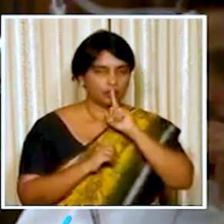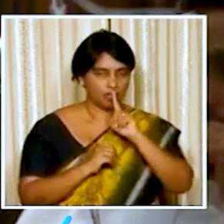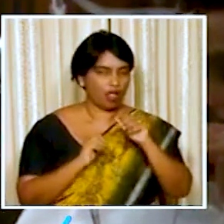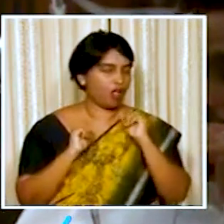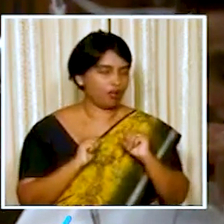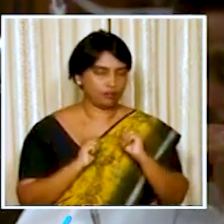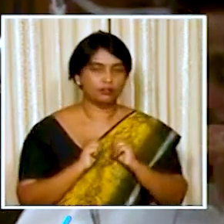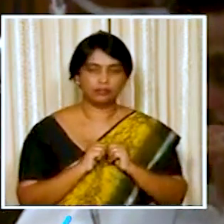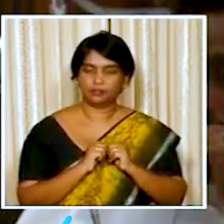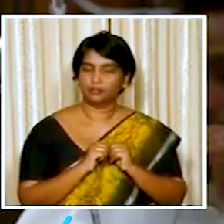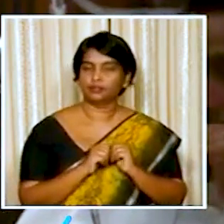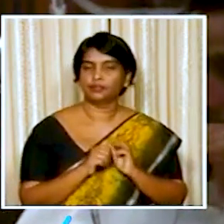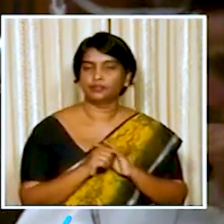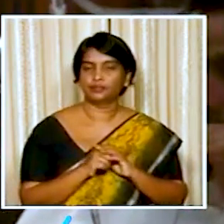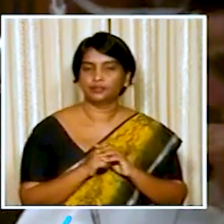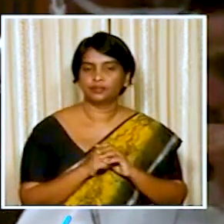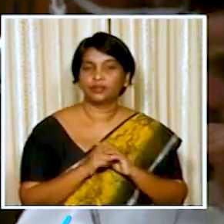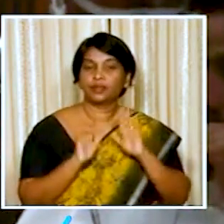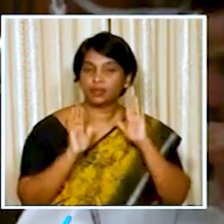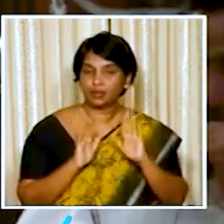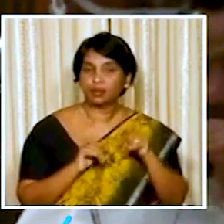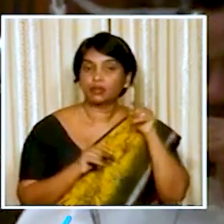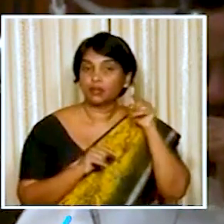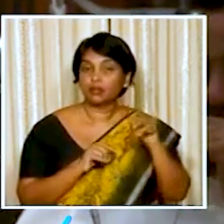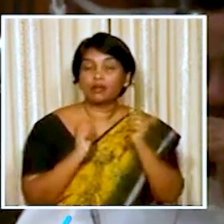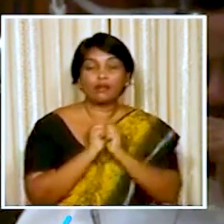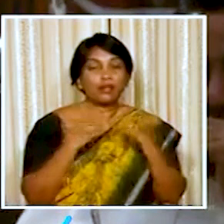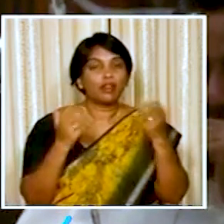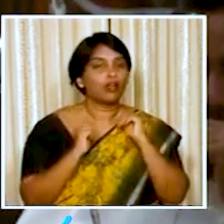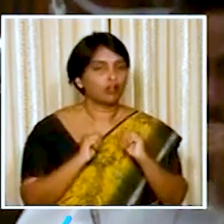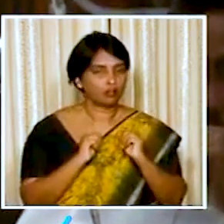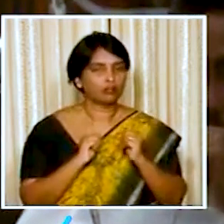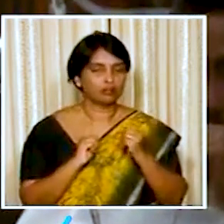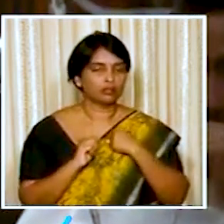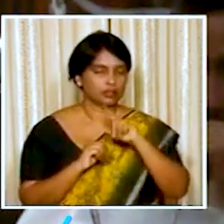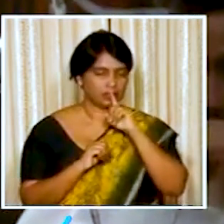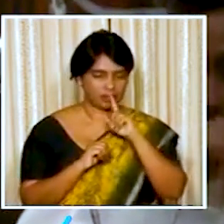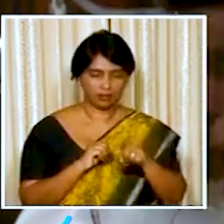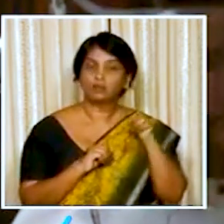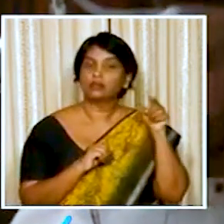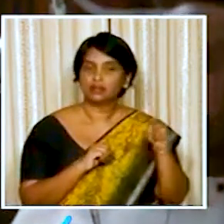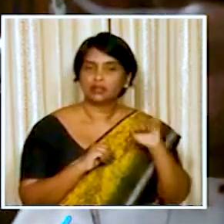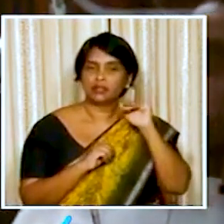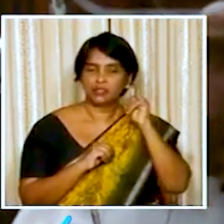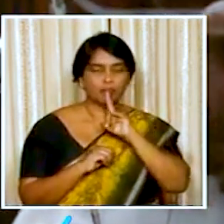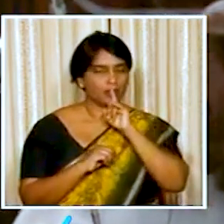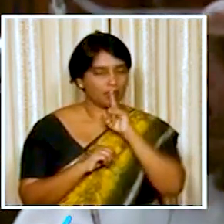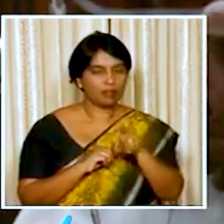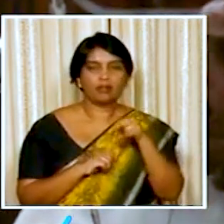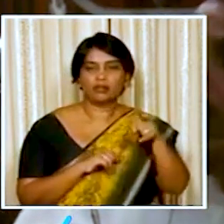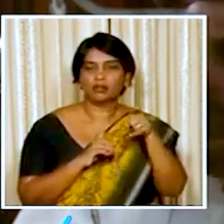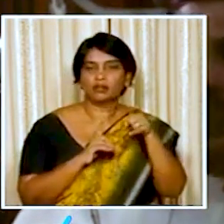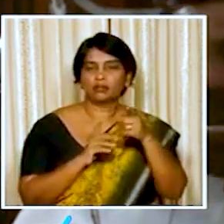කොහොමද එකගතාවේ ඇති වෙලා තියෙන්නේ කියලා. නොත් මෙය නොකරේ මොනවද? මම ඒකත් කතා කරන්න ඕනේ. දැන් සමහර අහනවානේ දැන් මොනවද